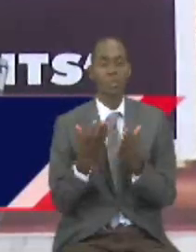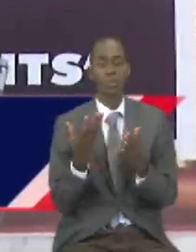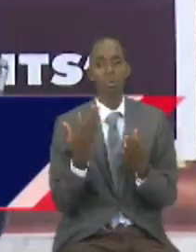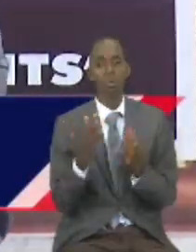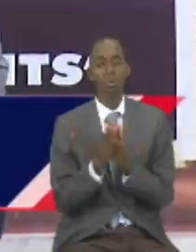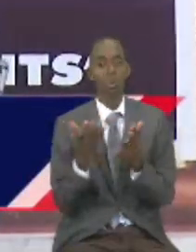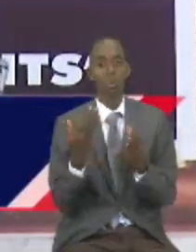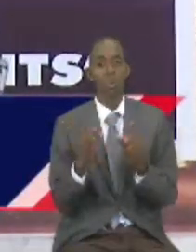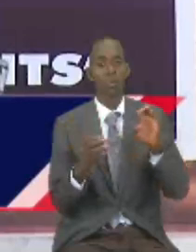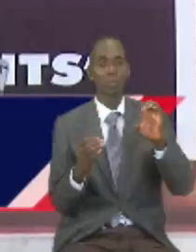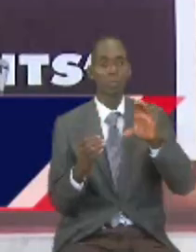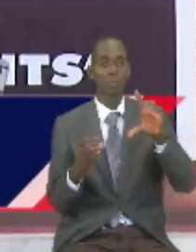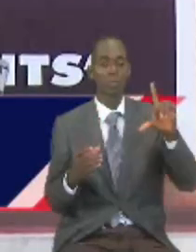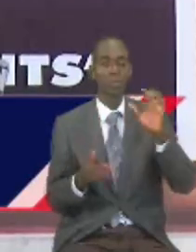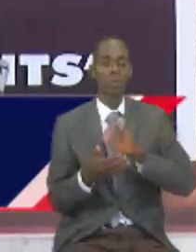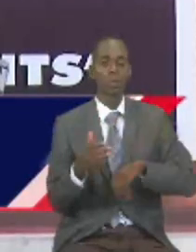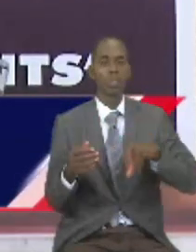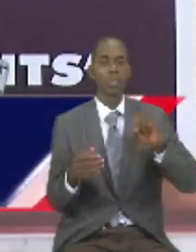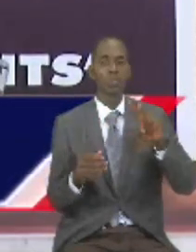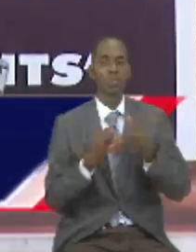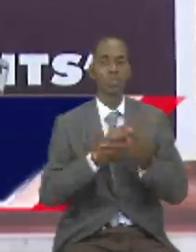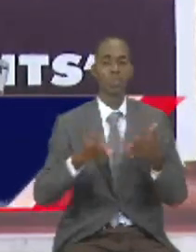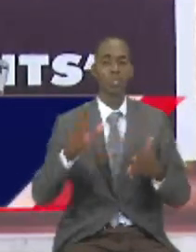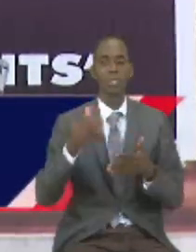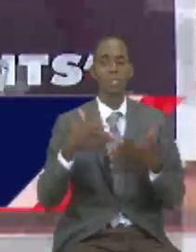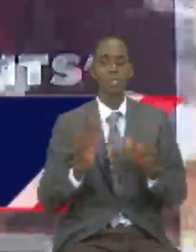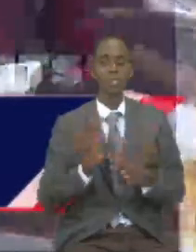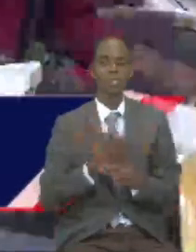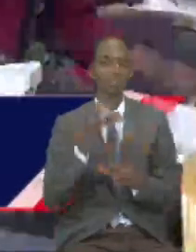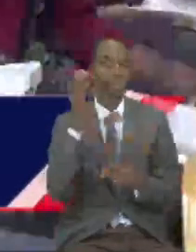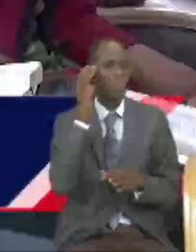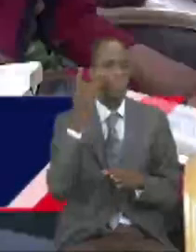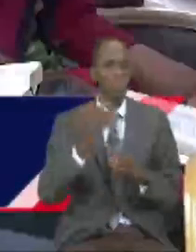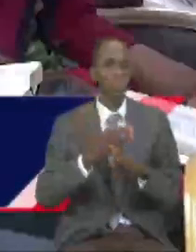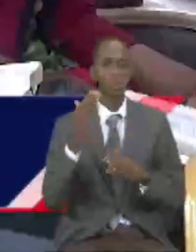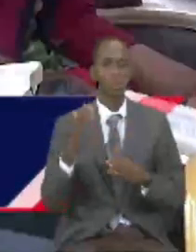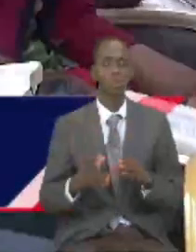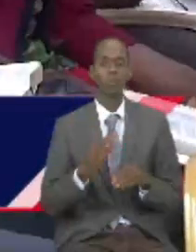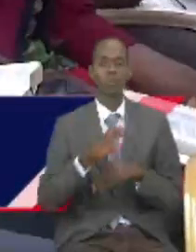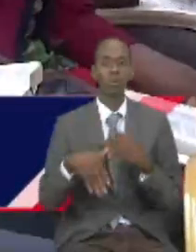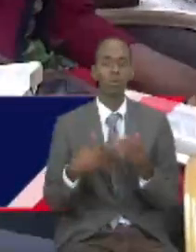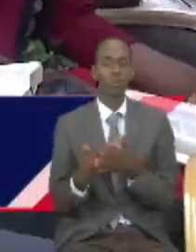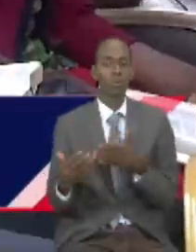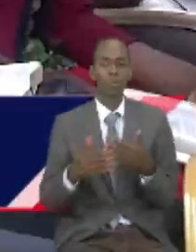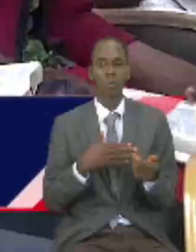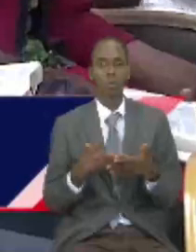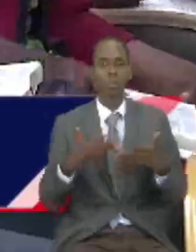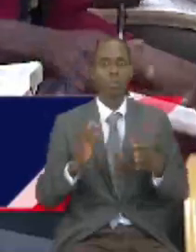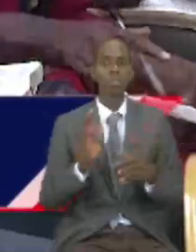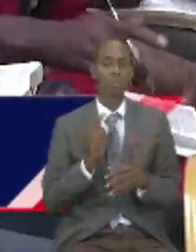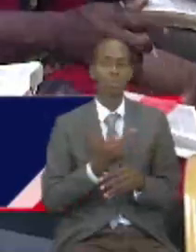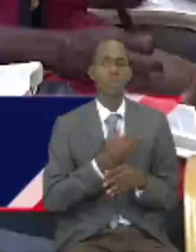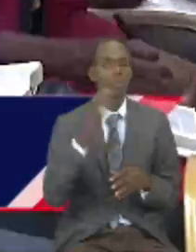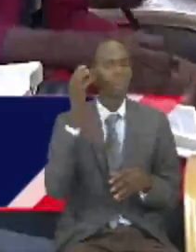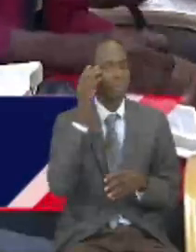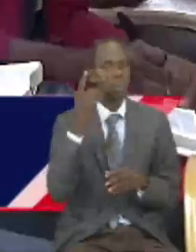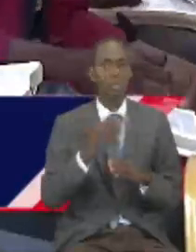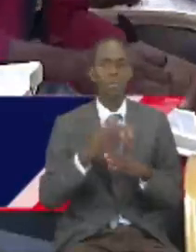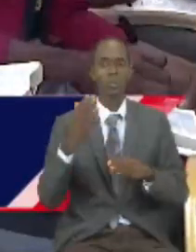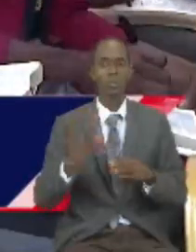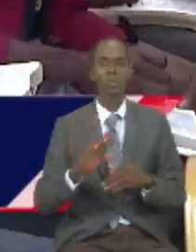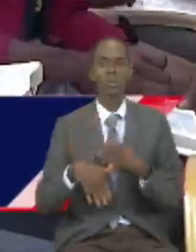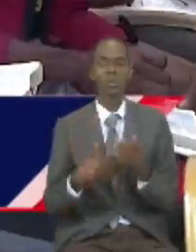chapitre 12, le verset 15. Écoutons la fin du discours.